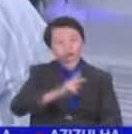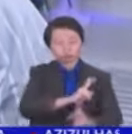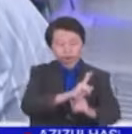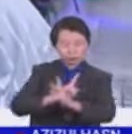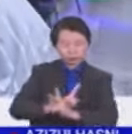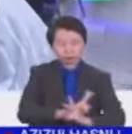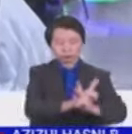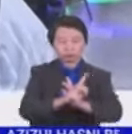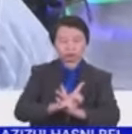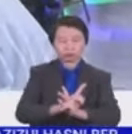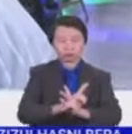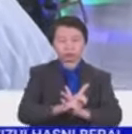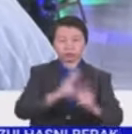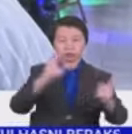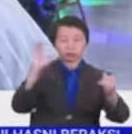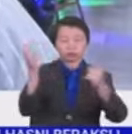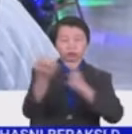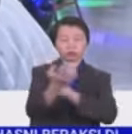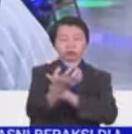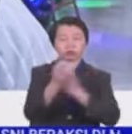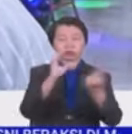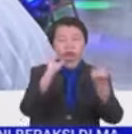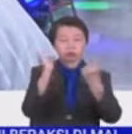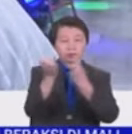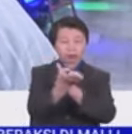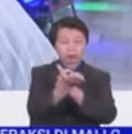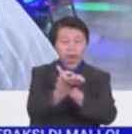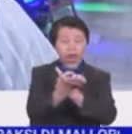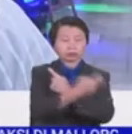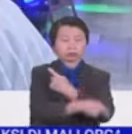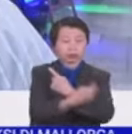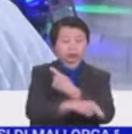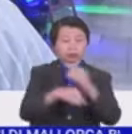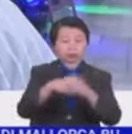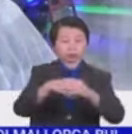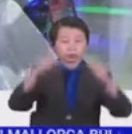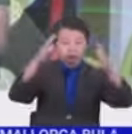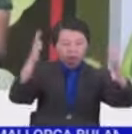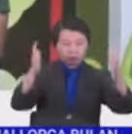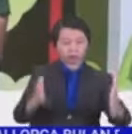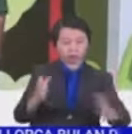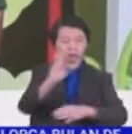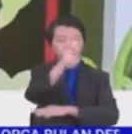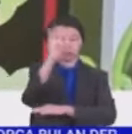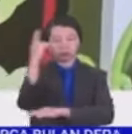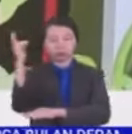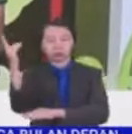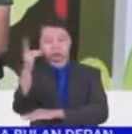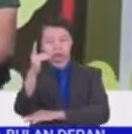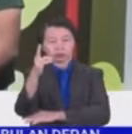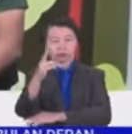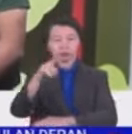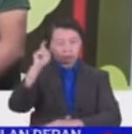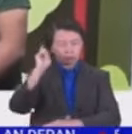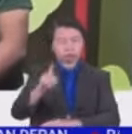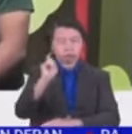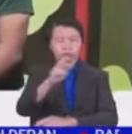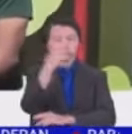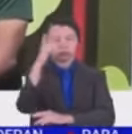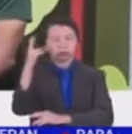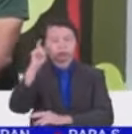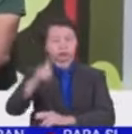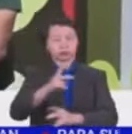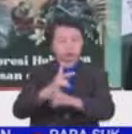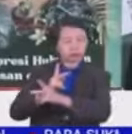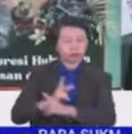menjaga biodiversiti negara di dalam kompleks-kompleks hutan kita. Khazanah ini